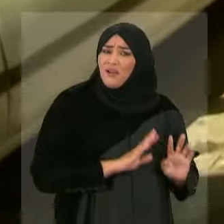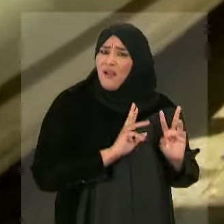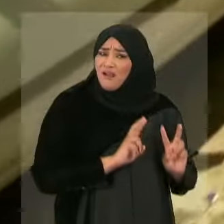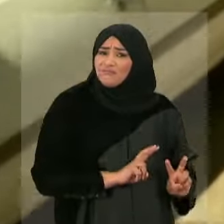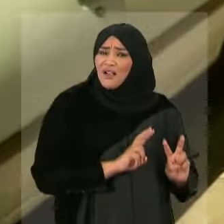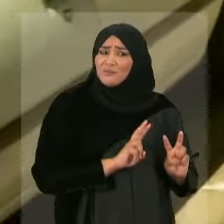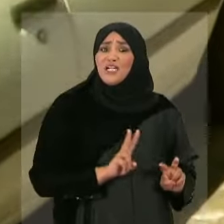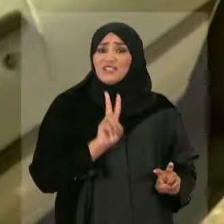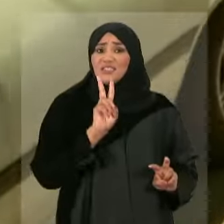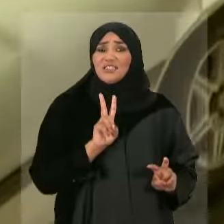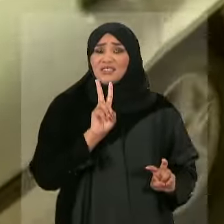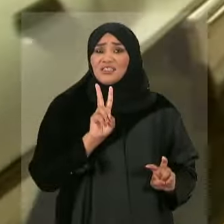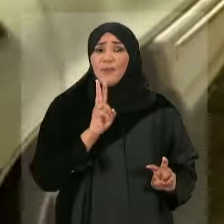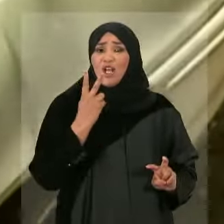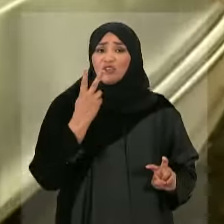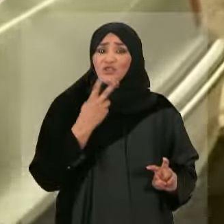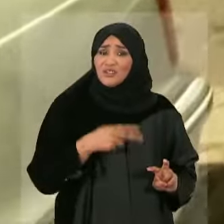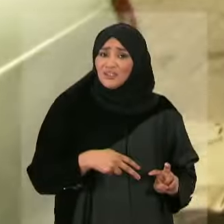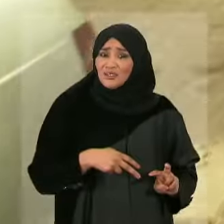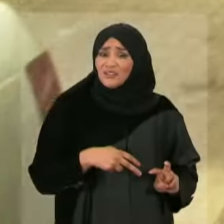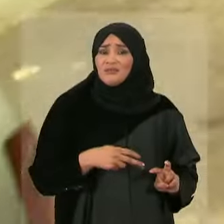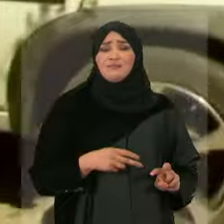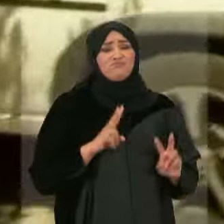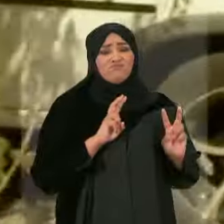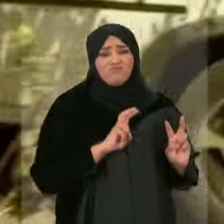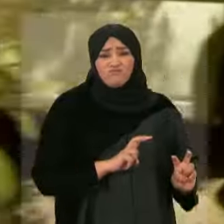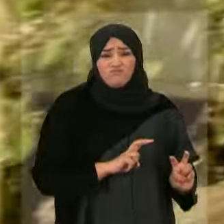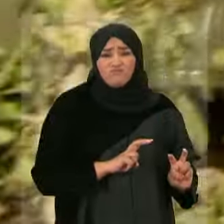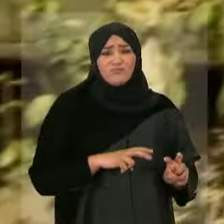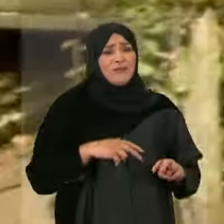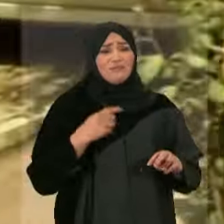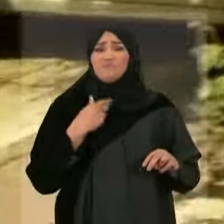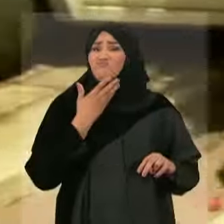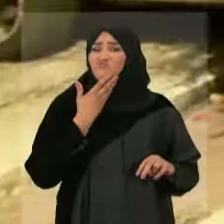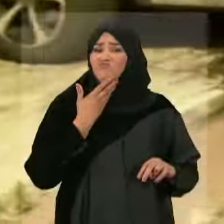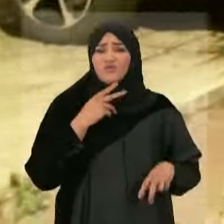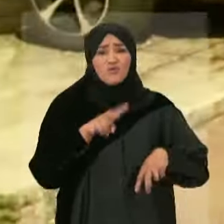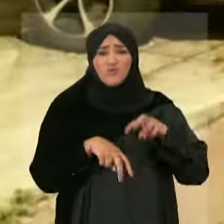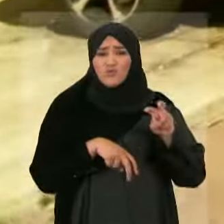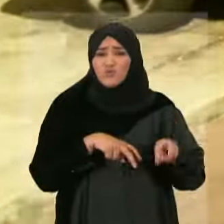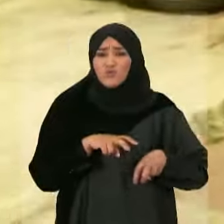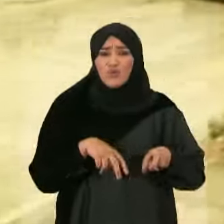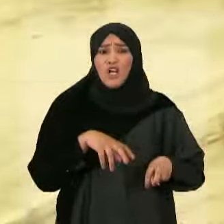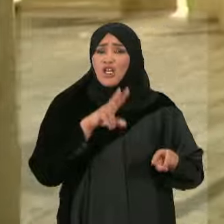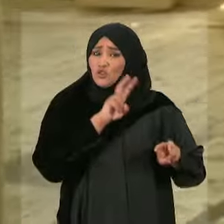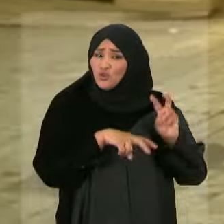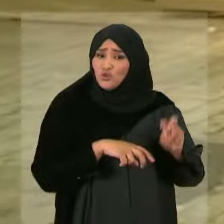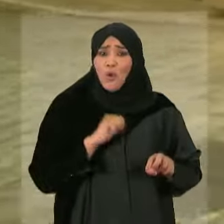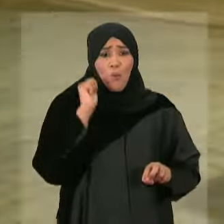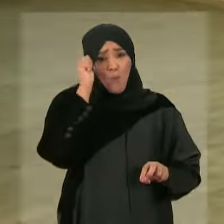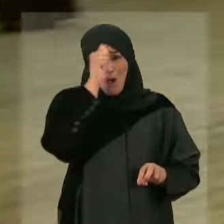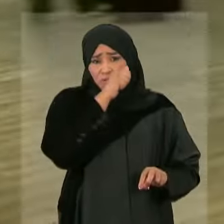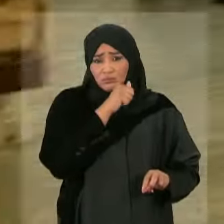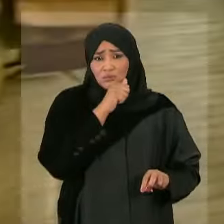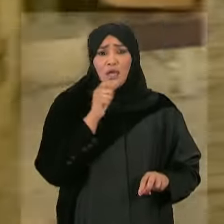علي، أهل السوق مليحين، طرات حلوة كتير السوق، طرات حلوة، وبلد مقدسة، جوامع، كنائس،